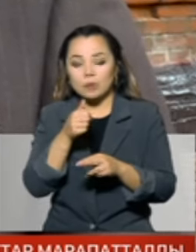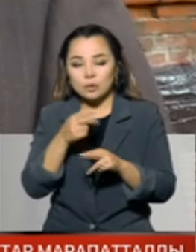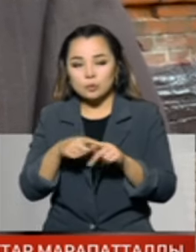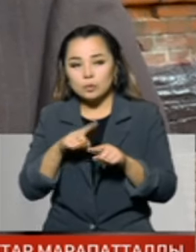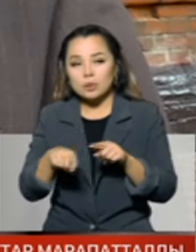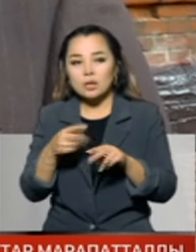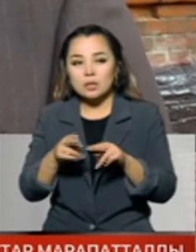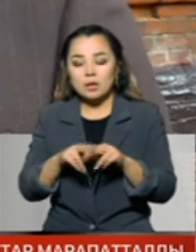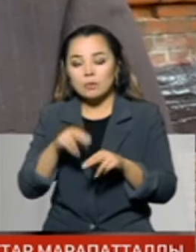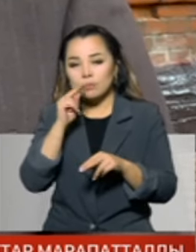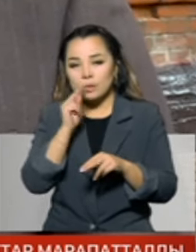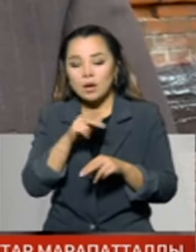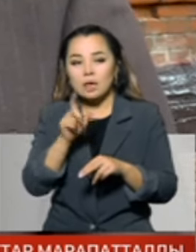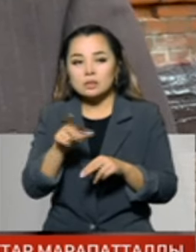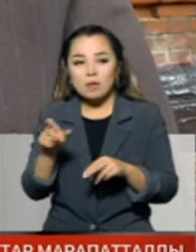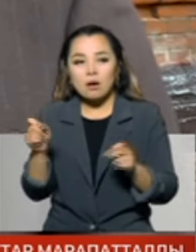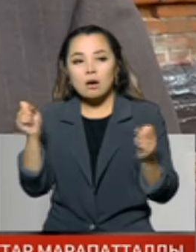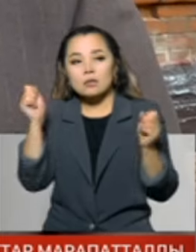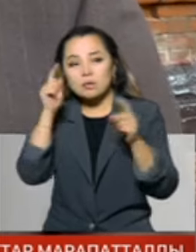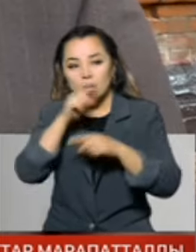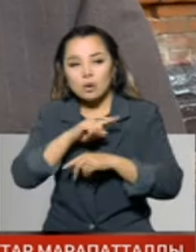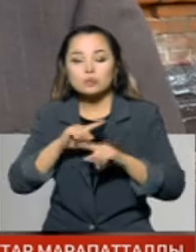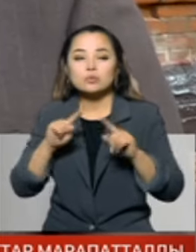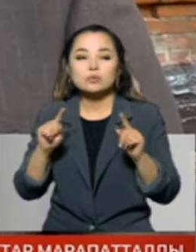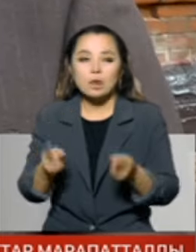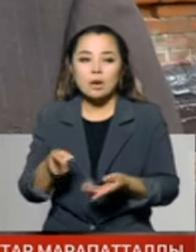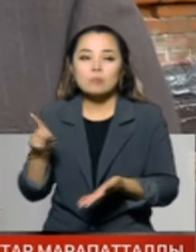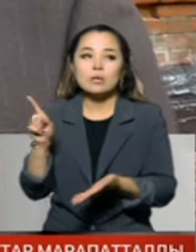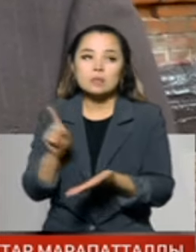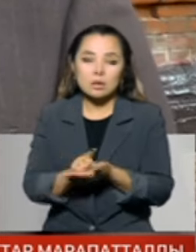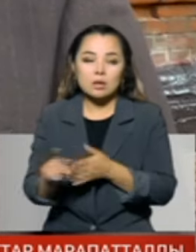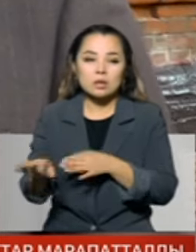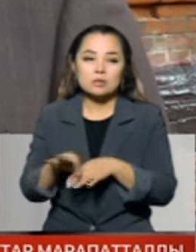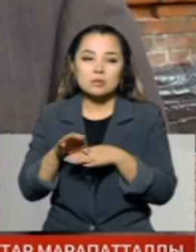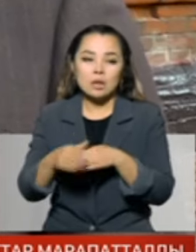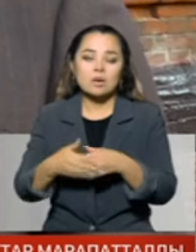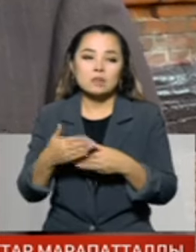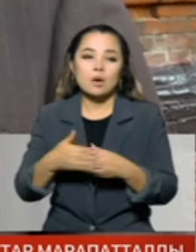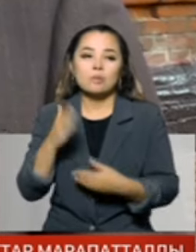кінәлі азаматтар болса, ұсталып, міндетті түрде шара қолданылатын болады.